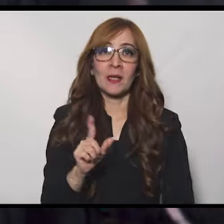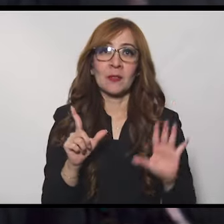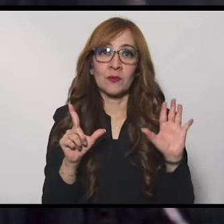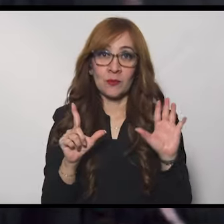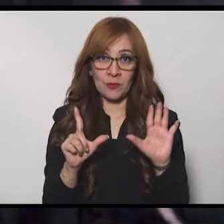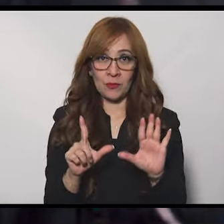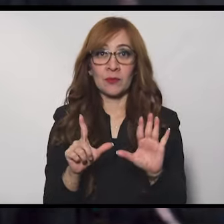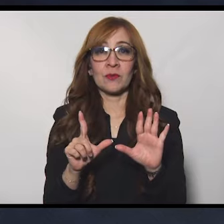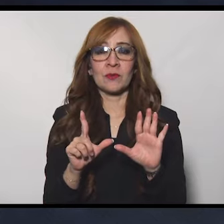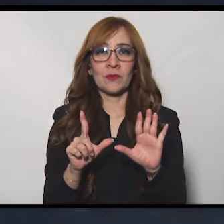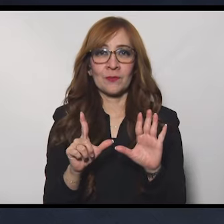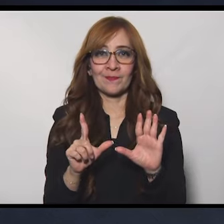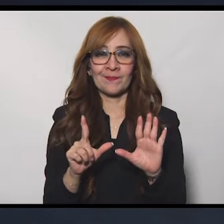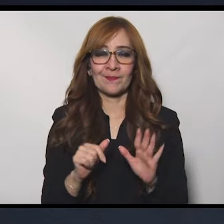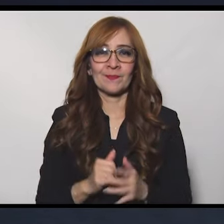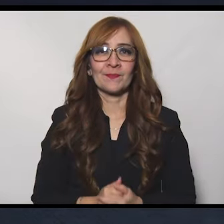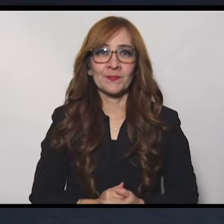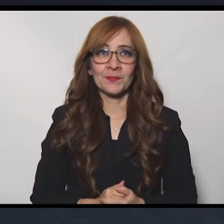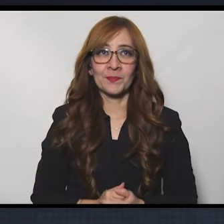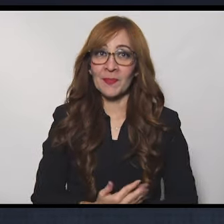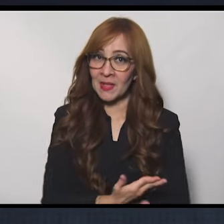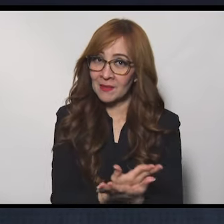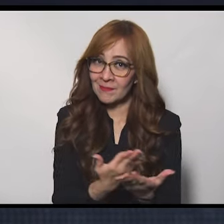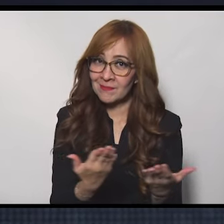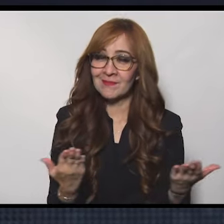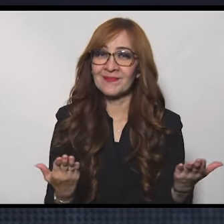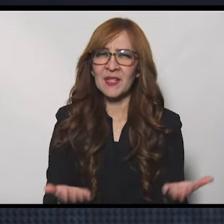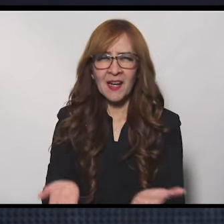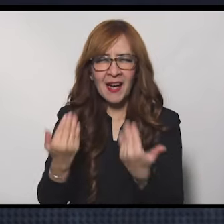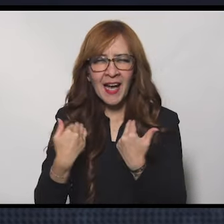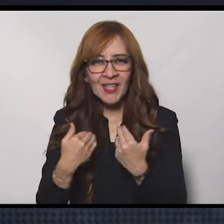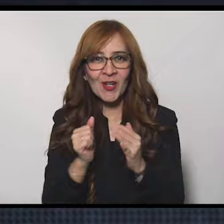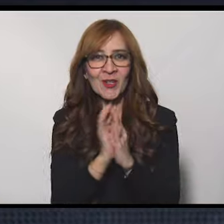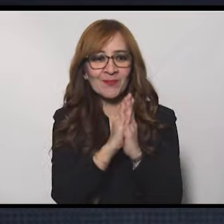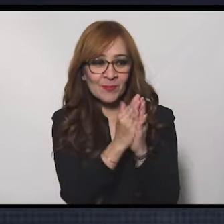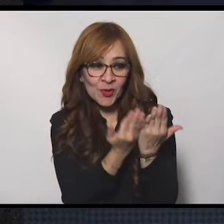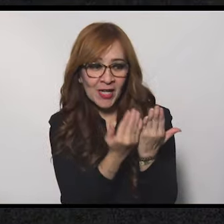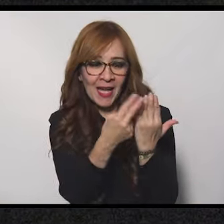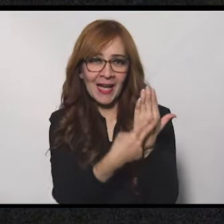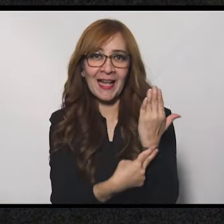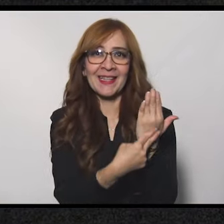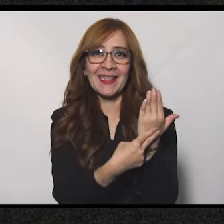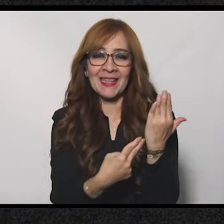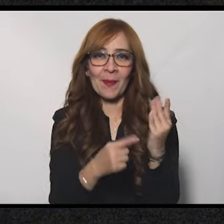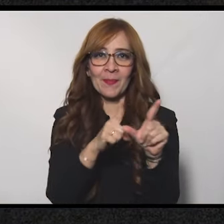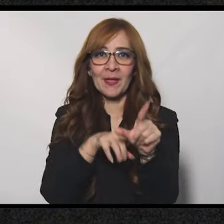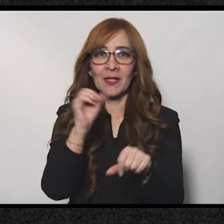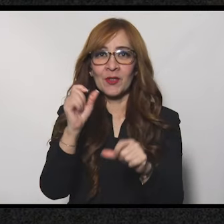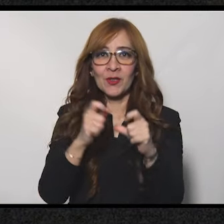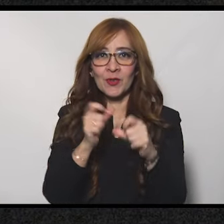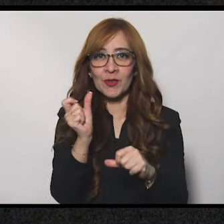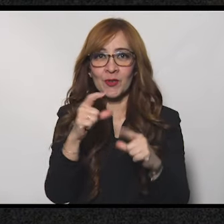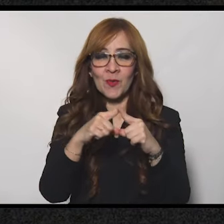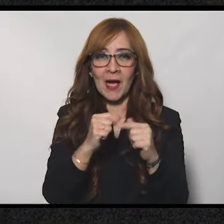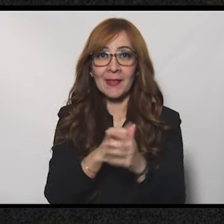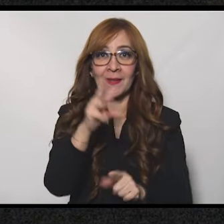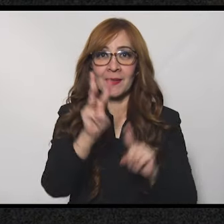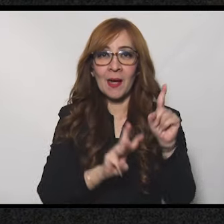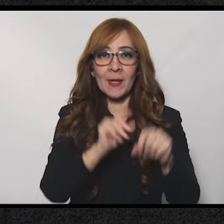7. Saya mengajak untuk setiap Bapak Ibu, yuk let's open up our Bible. Yosua 13 ayat 1